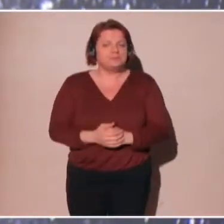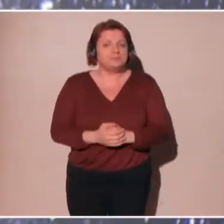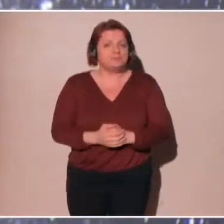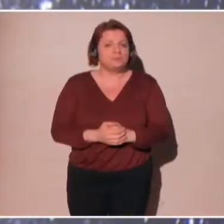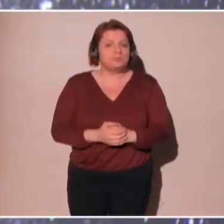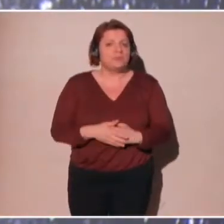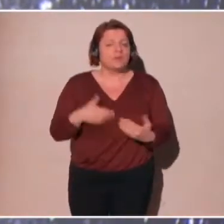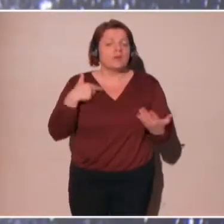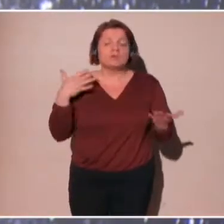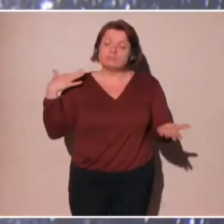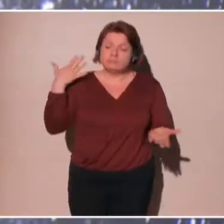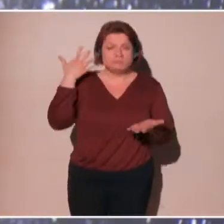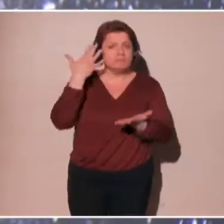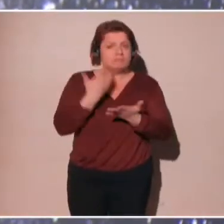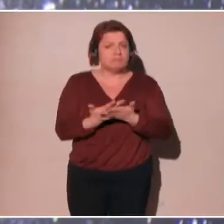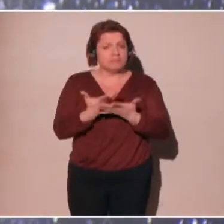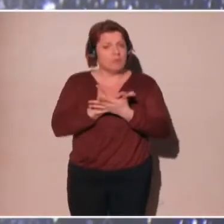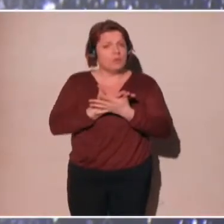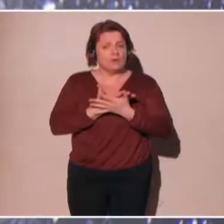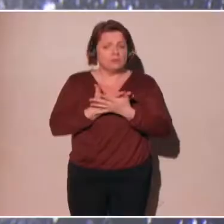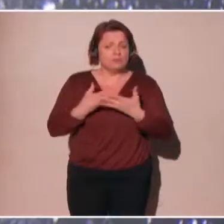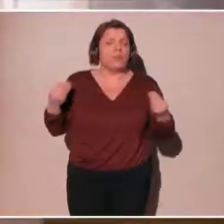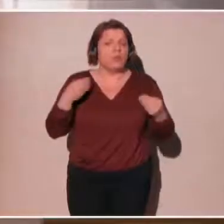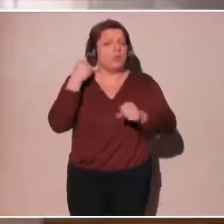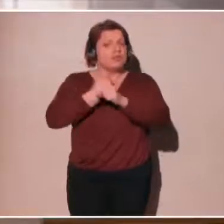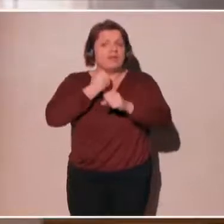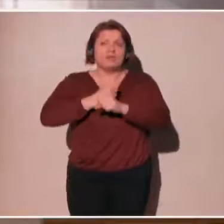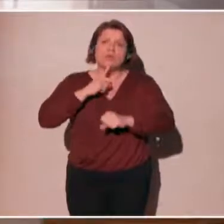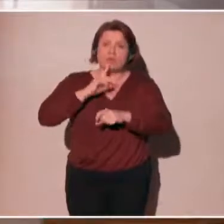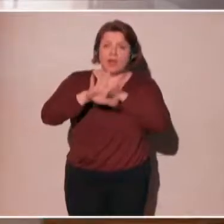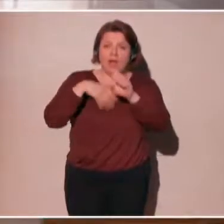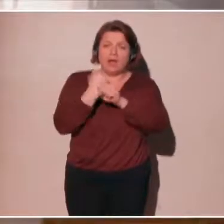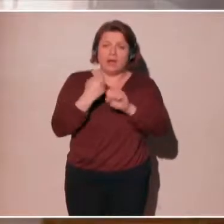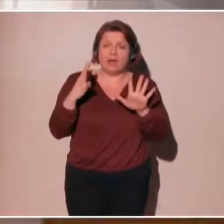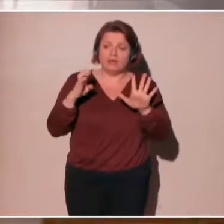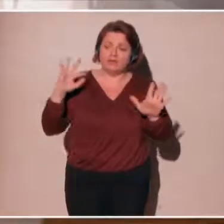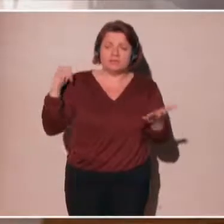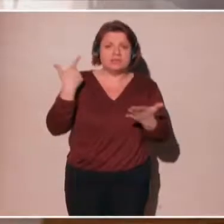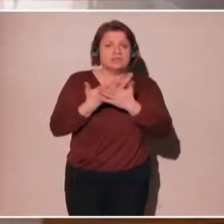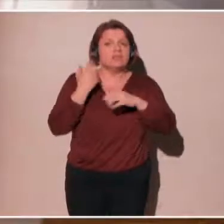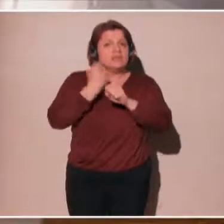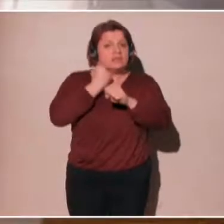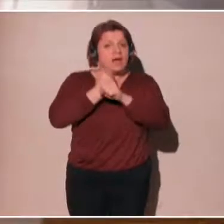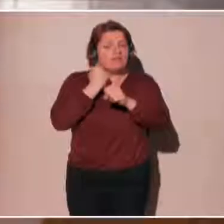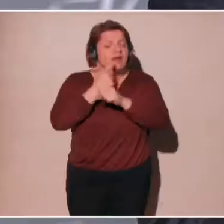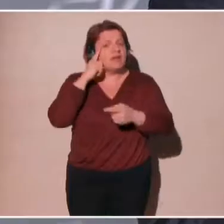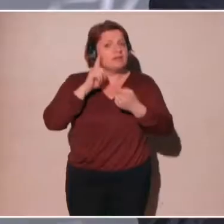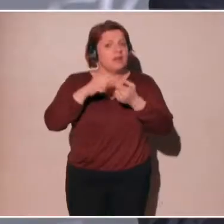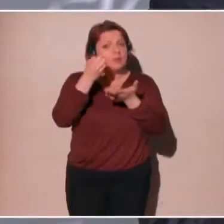beaucoup travaillé ces dernières années, depuis les années 90, sur les données